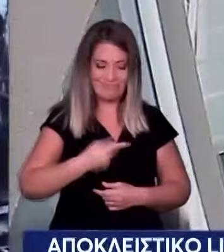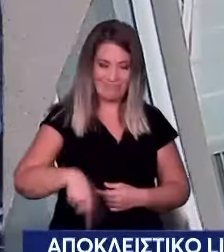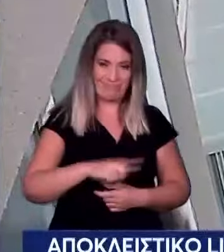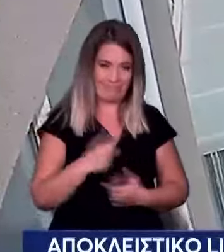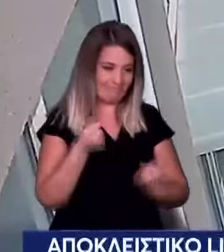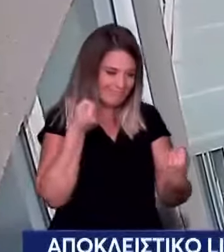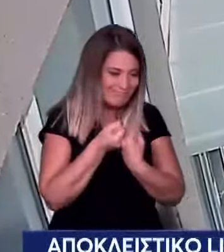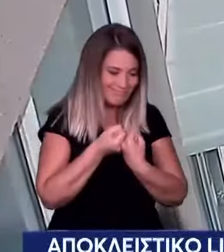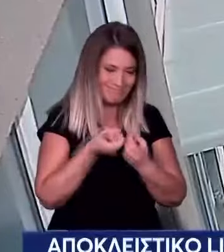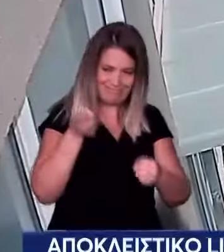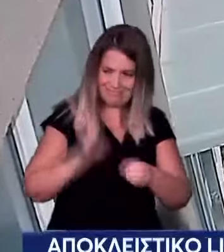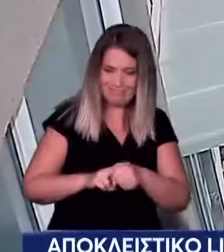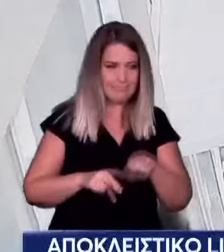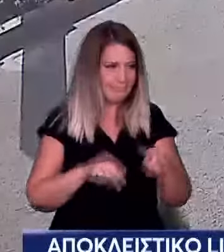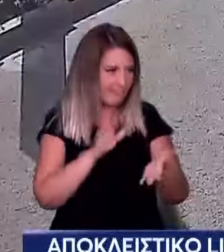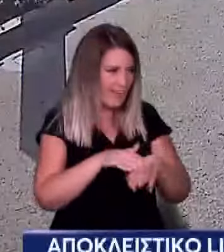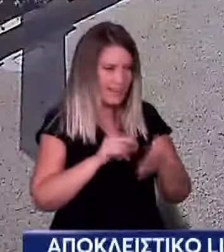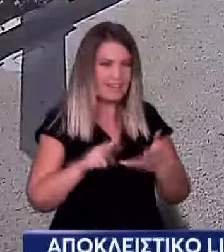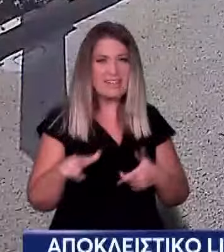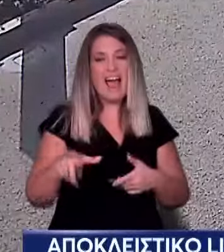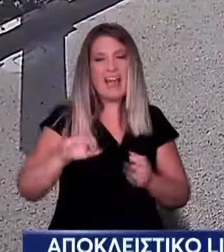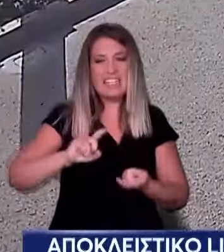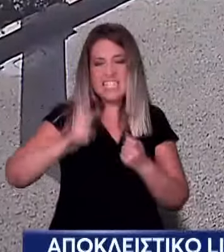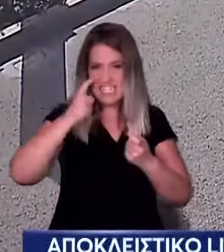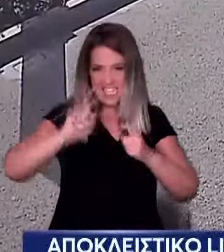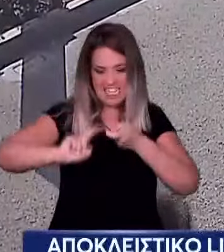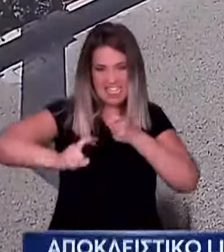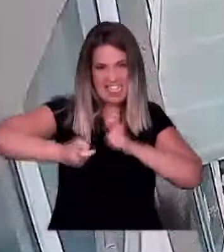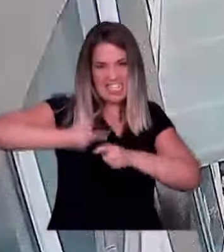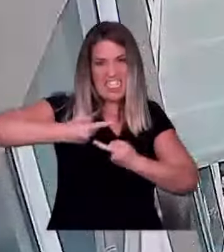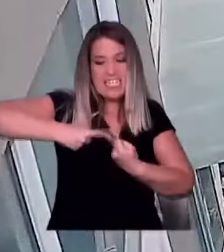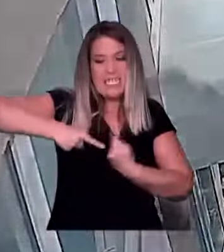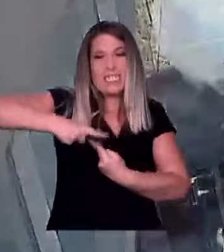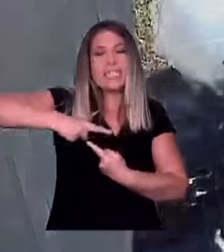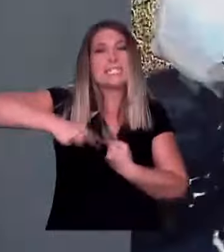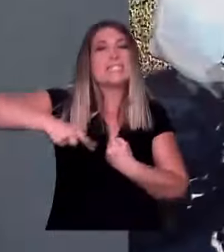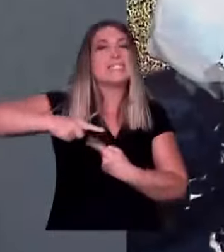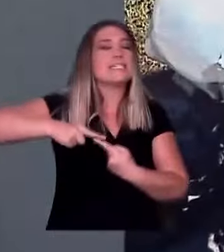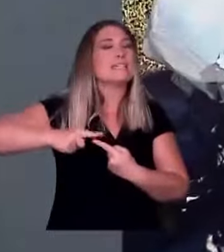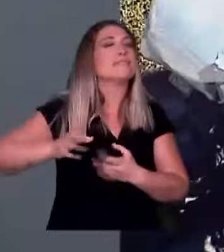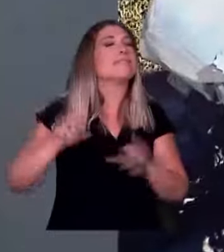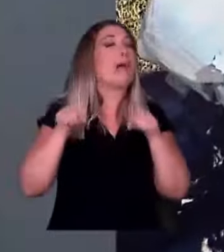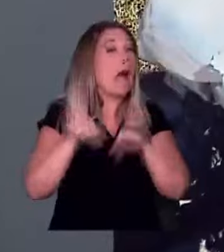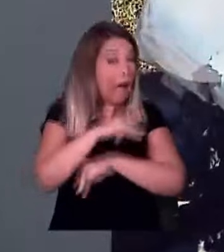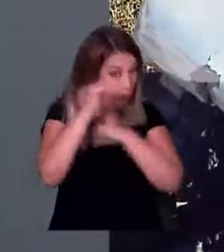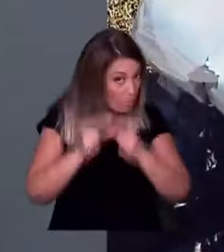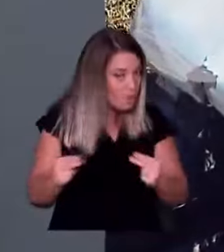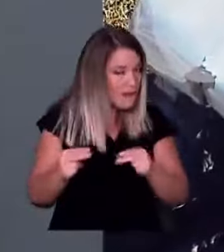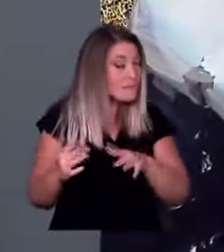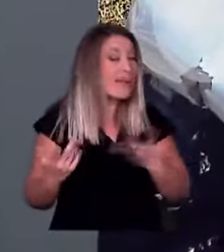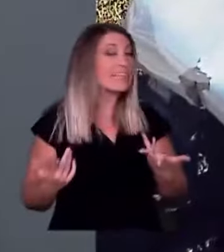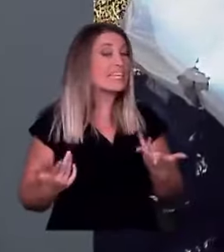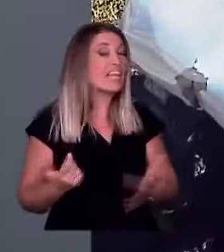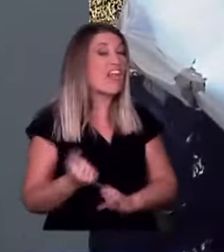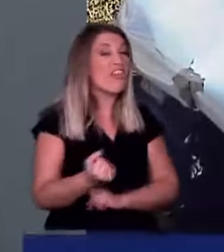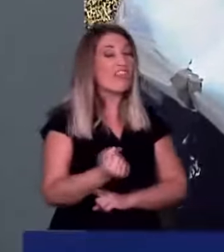τέτοιες συμπεριφορές, αρχίζει πια το μίσος και απλώνει. Και εκεί μπαίνει και η ακροδεξιά. Και οι φασίστες